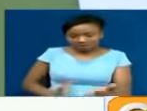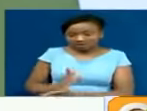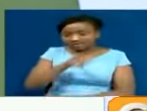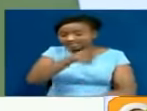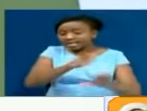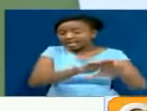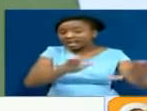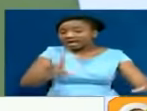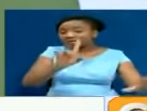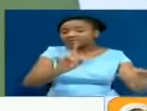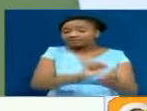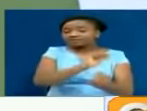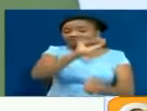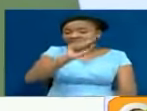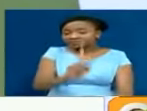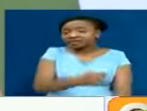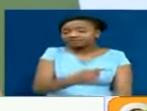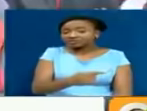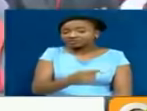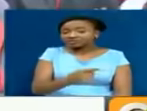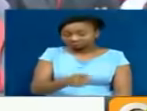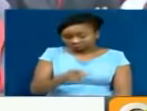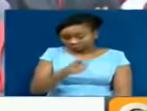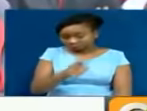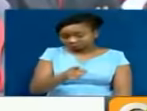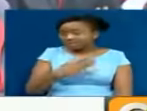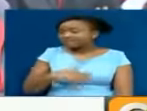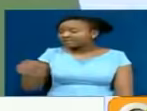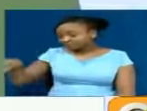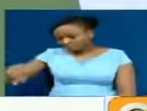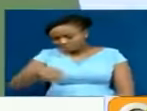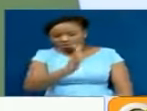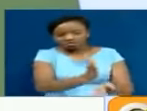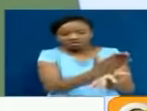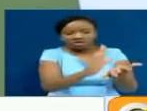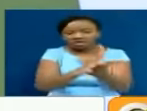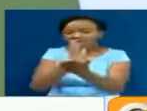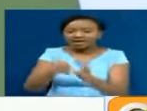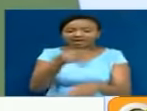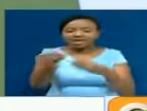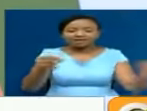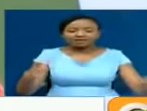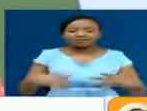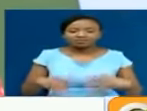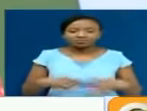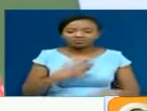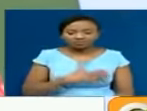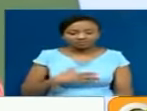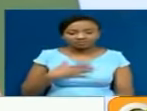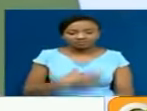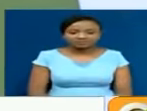Hiyo shamba eka 1015 mnayosema ni yangu, endeni mugawanye mupatie wananchi.